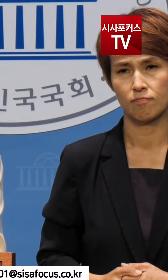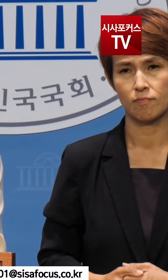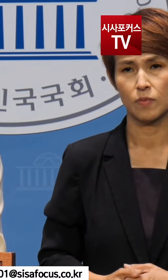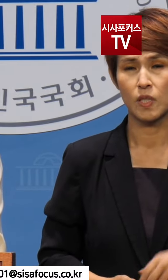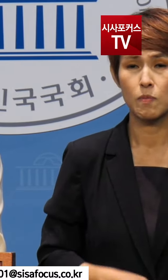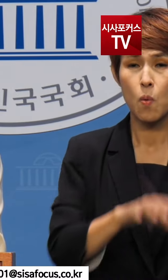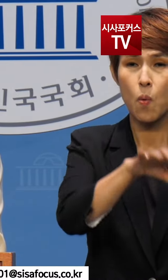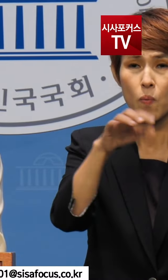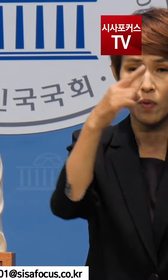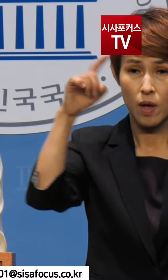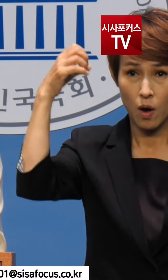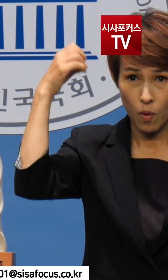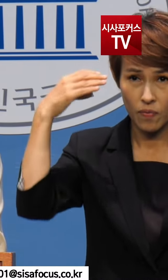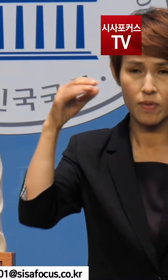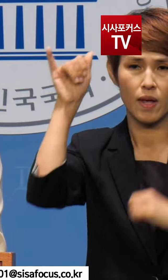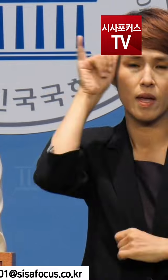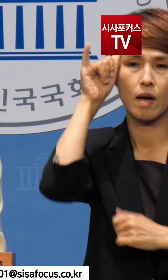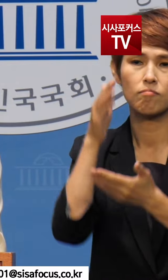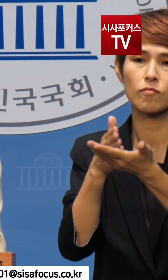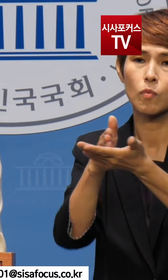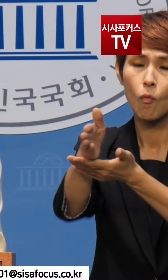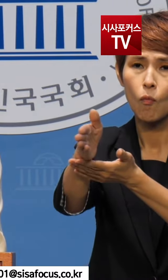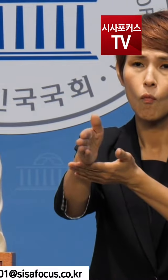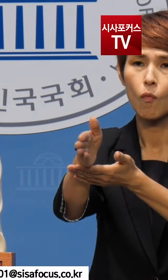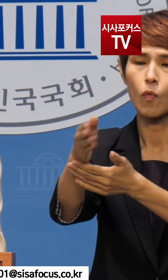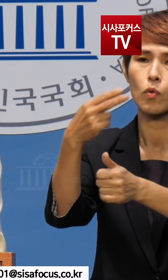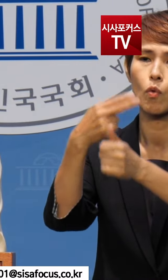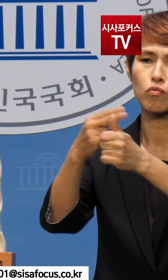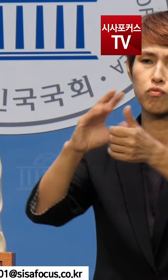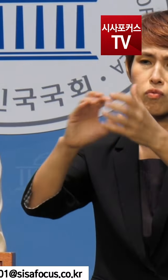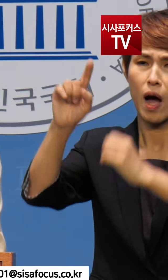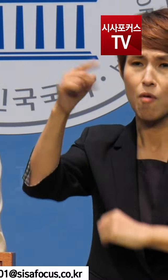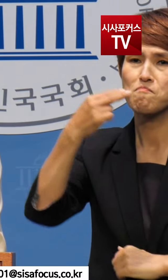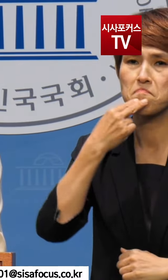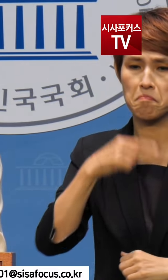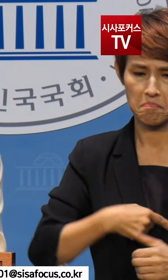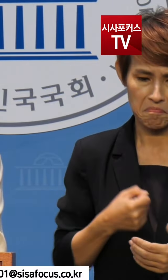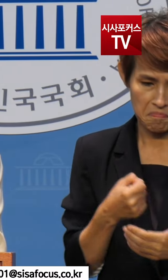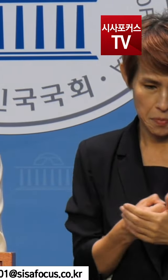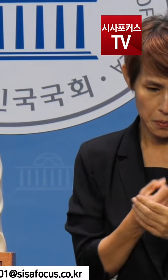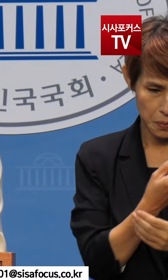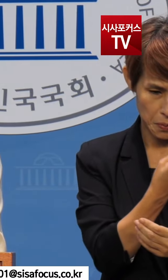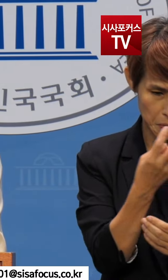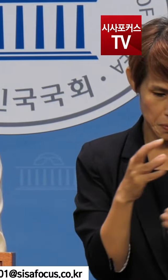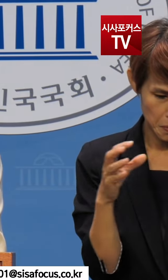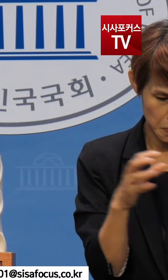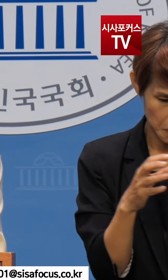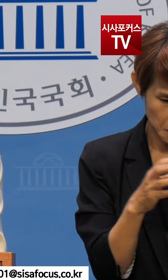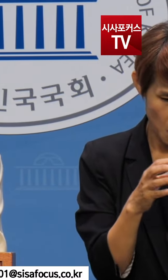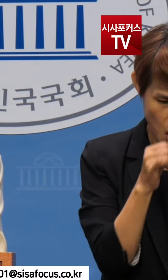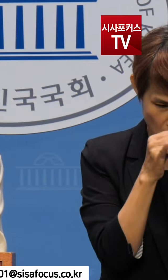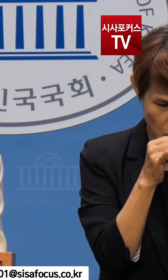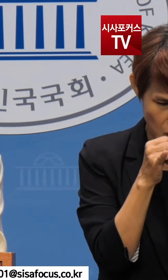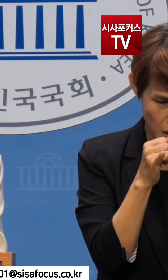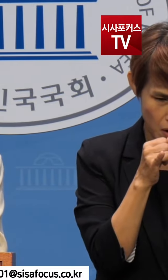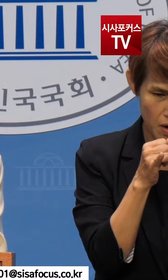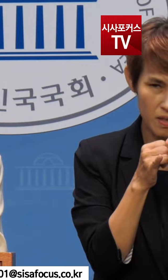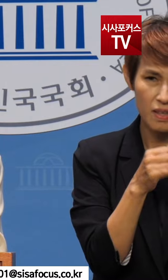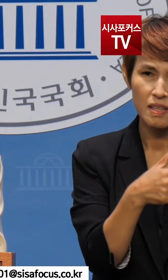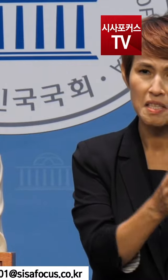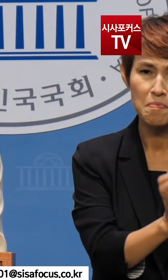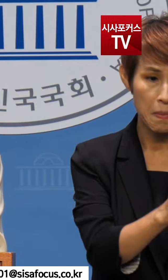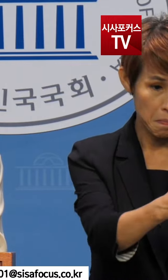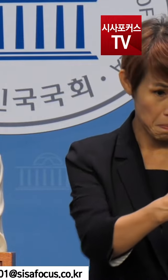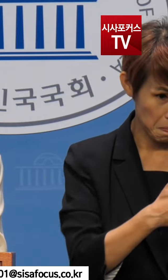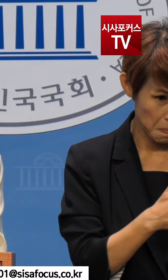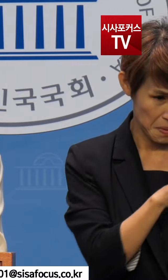AI 융합교육 전공 주임교수 회의도 없이 자신이 지정한 소수 연구자들로 이루어진 친위 연구팀